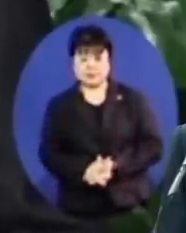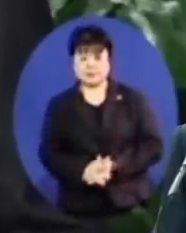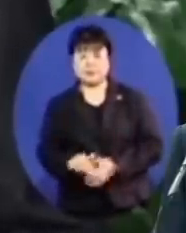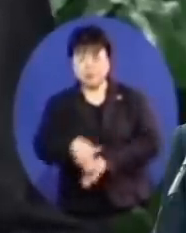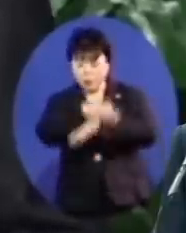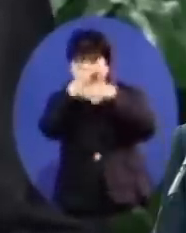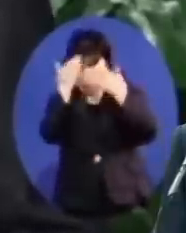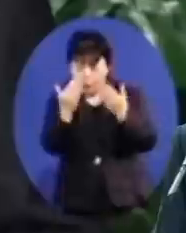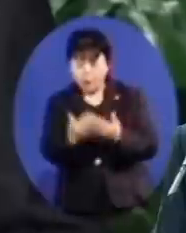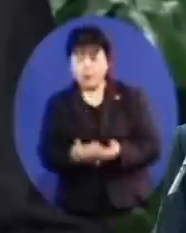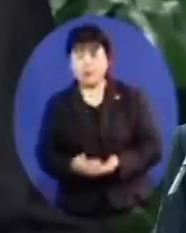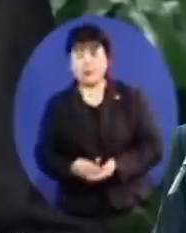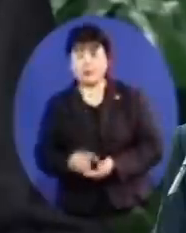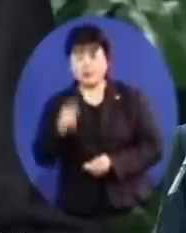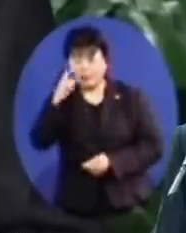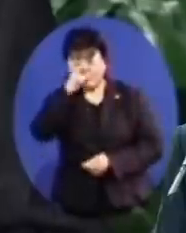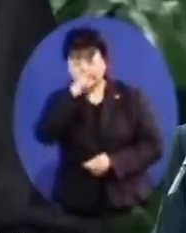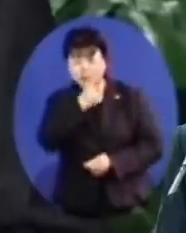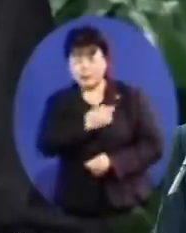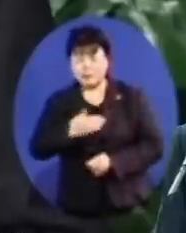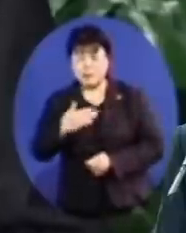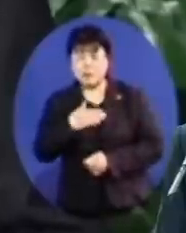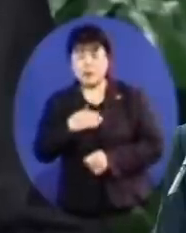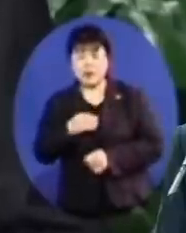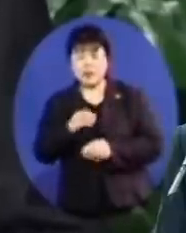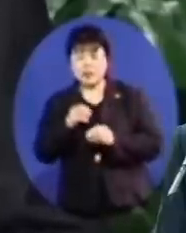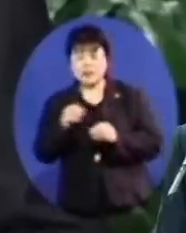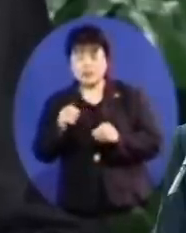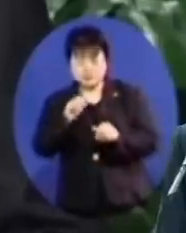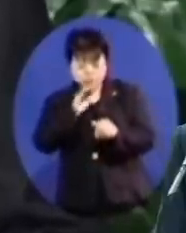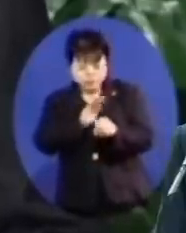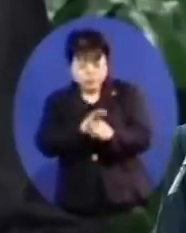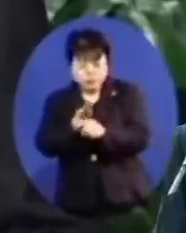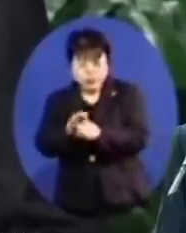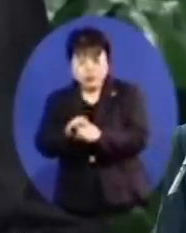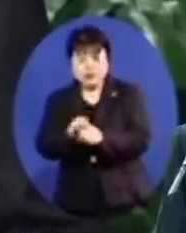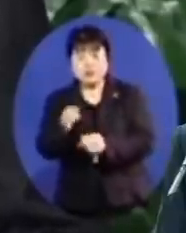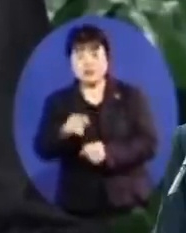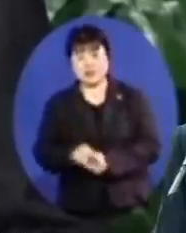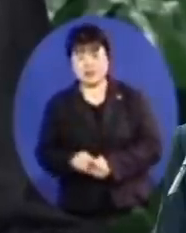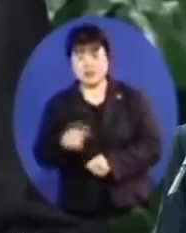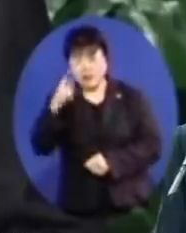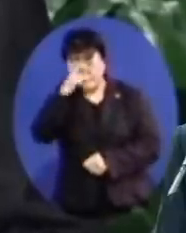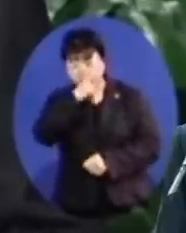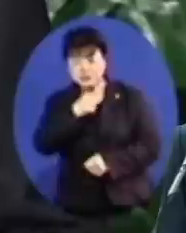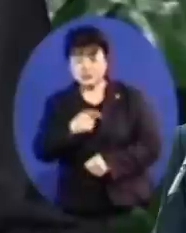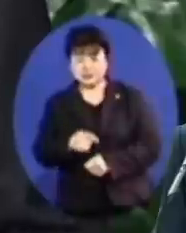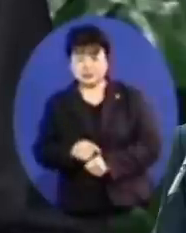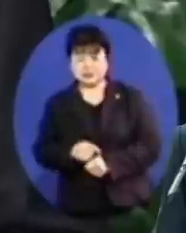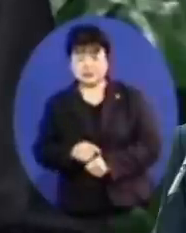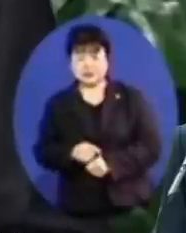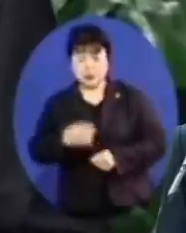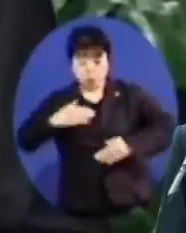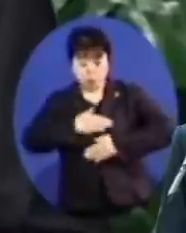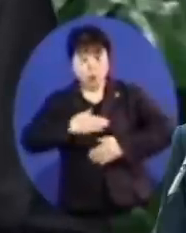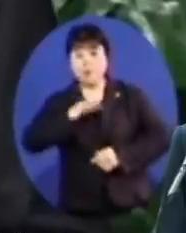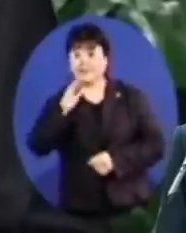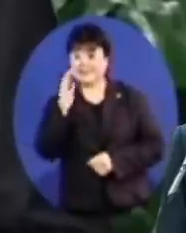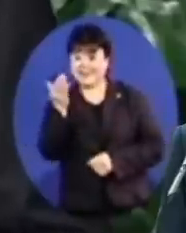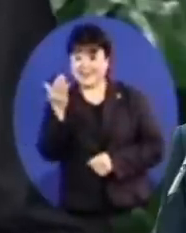동안에 먼지와 때가 몸에 붙어요. 그러나 먼지와 때가 묻으면 목욕을 해야 되는